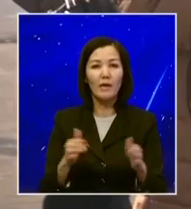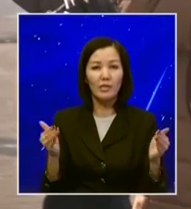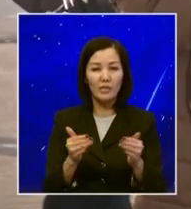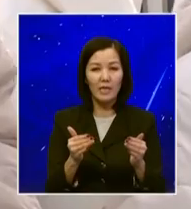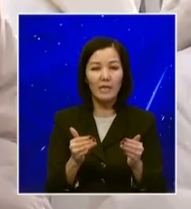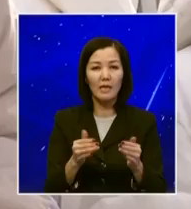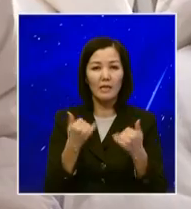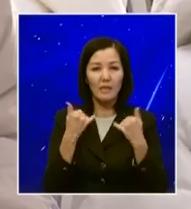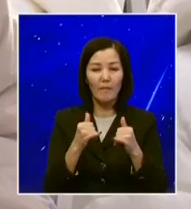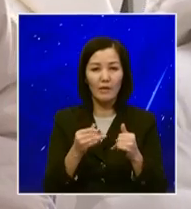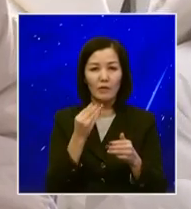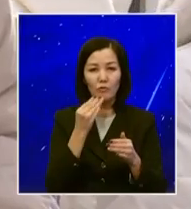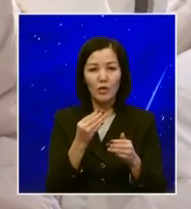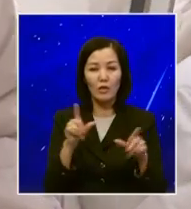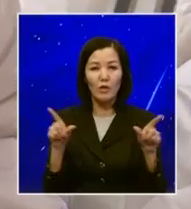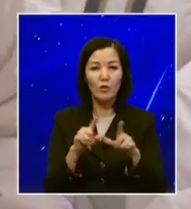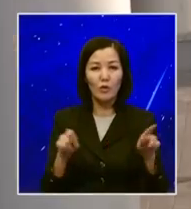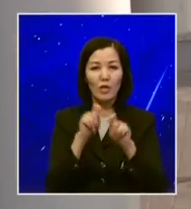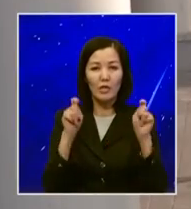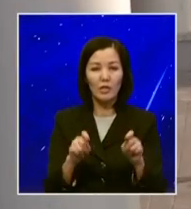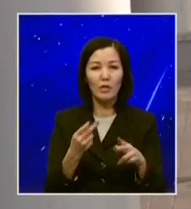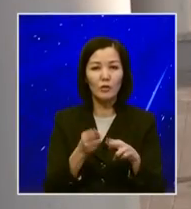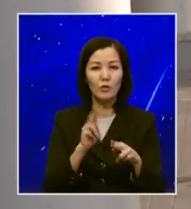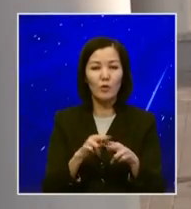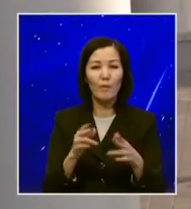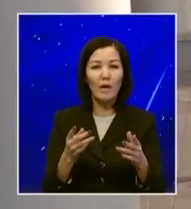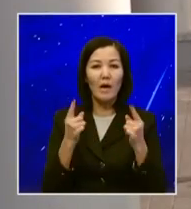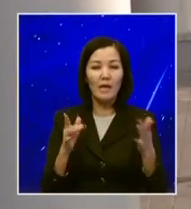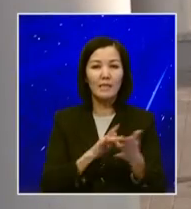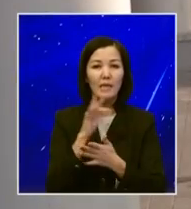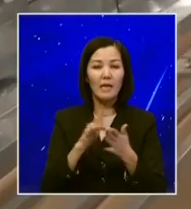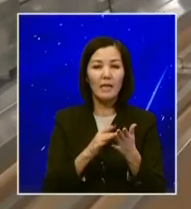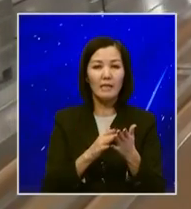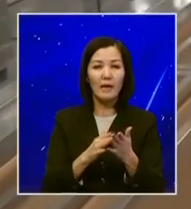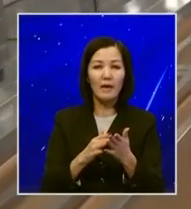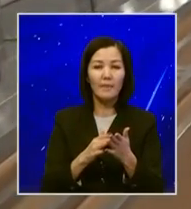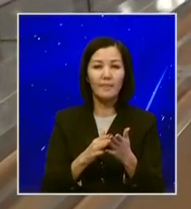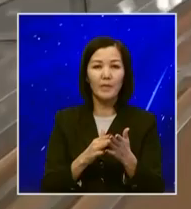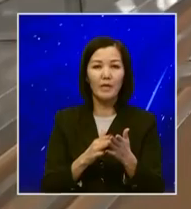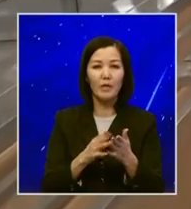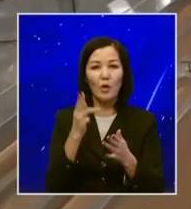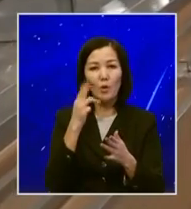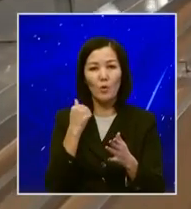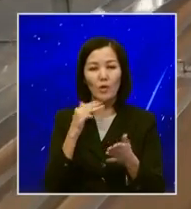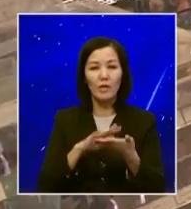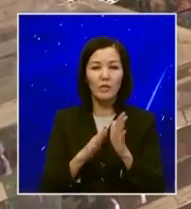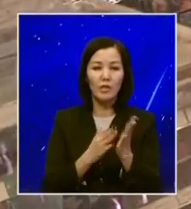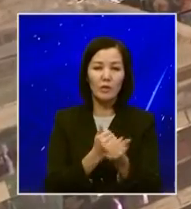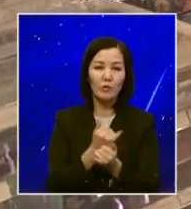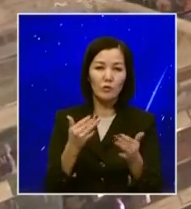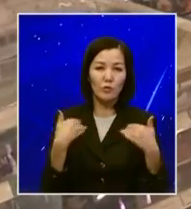ішінен тамақтану орны мен шағын дүкен ашылған. Сөйтіп алып шаһардан алыс жолға шыққан жолаушыларға қолайлы жағдай тудырып отыр.